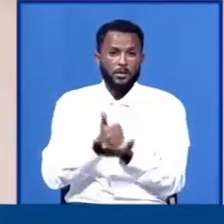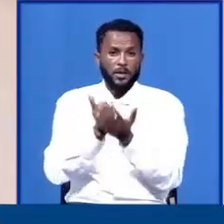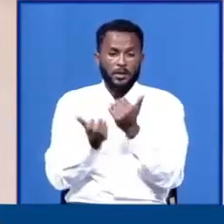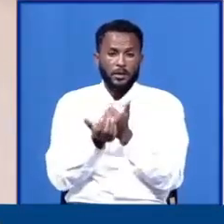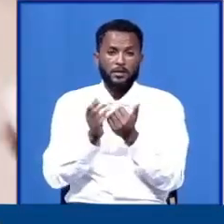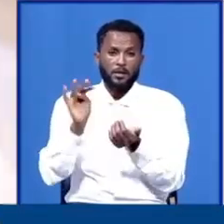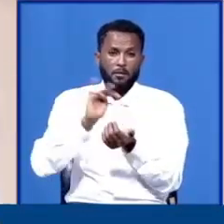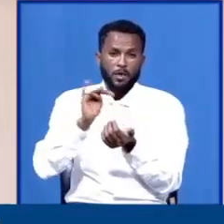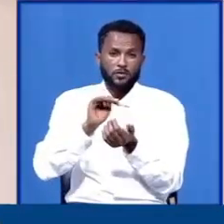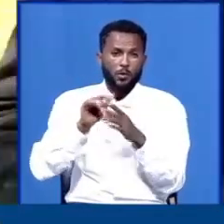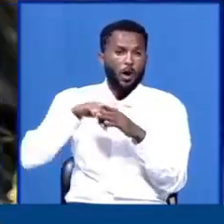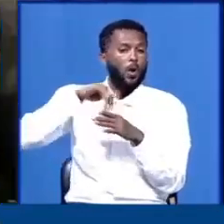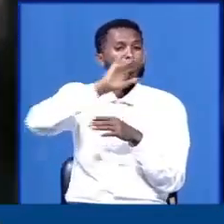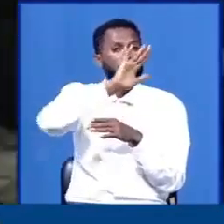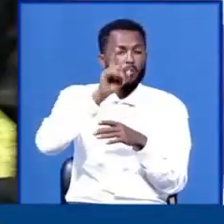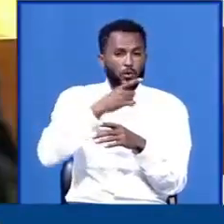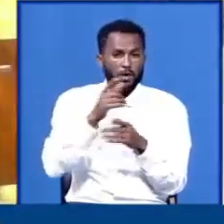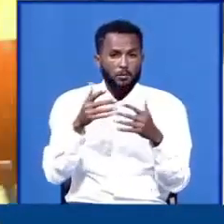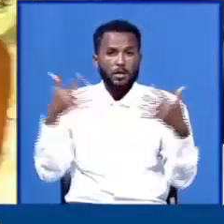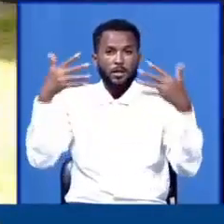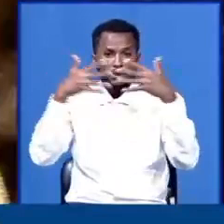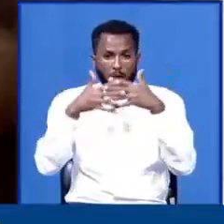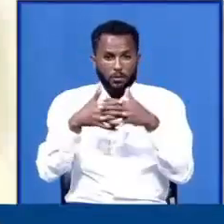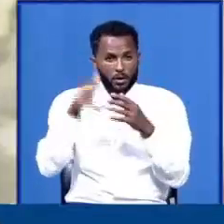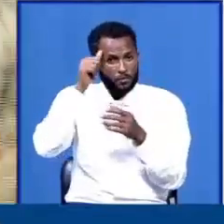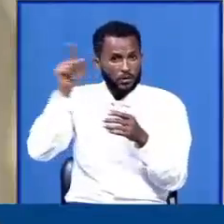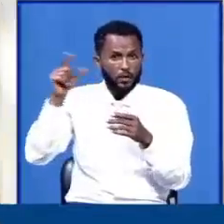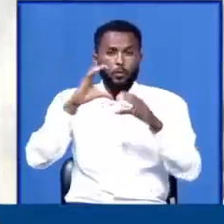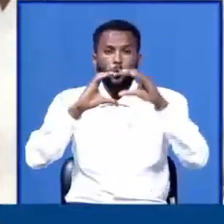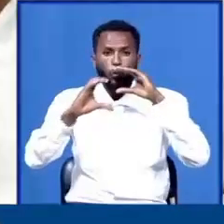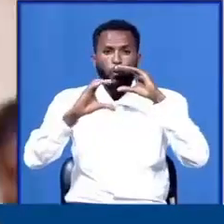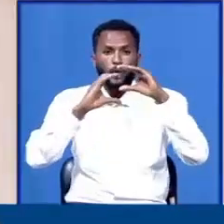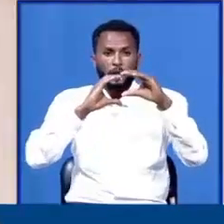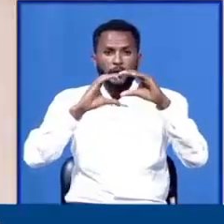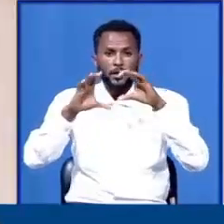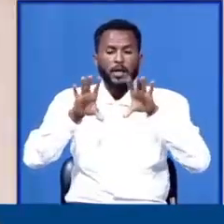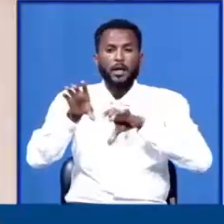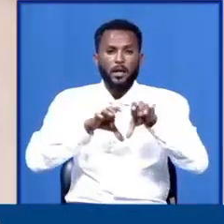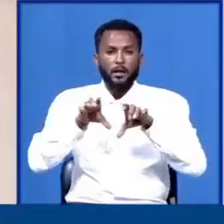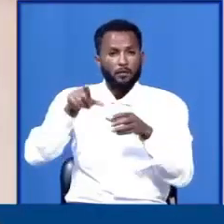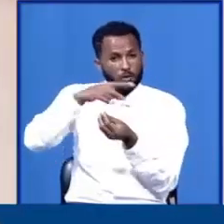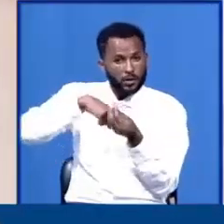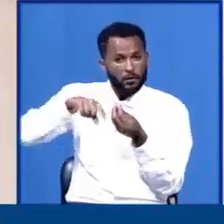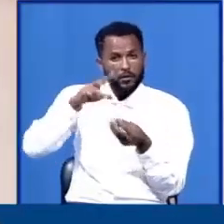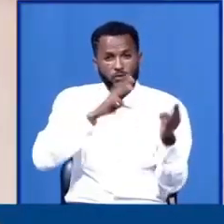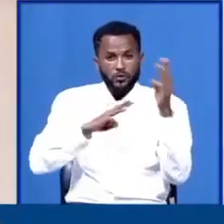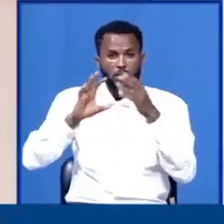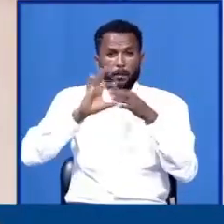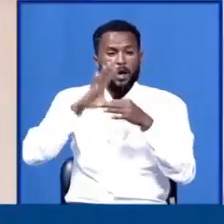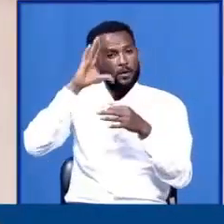እና ውጭ ኮይኖም እዮም እቲ ደተሓውርዎ ምሳታቶም ኮሚኒኬት ላገበርና ድቲ ኣብዚ ከባቢ ዘሎ ፅጉም